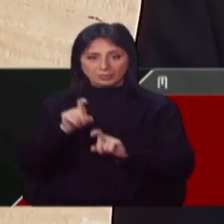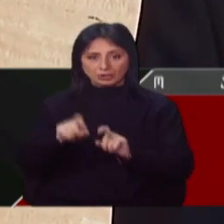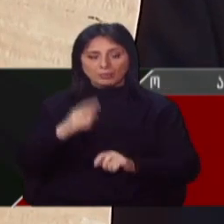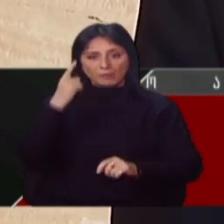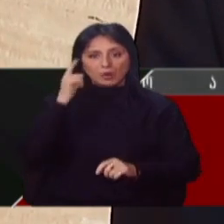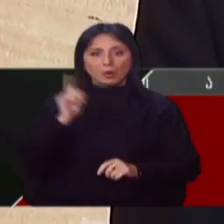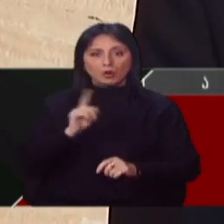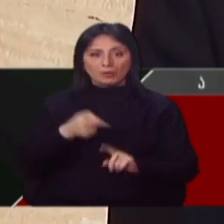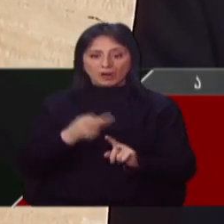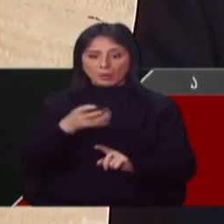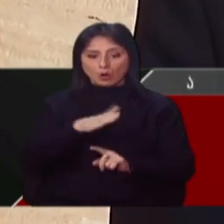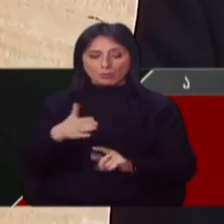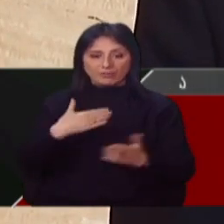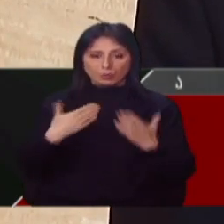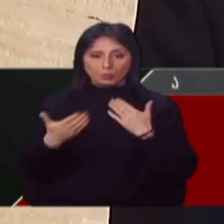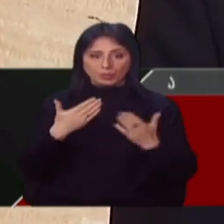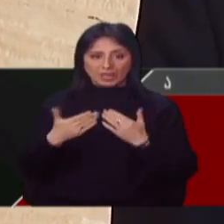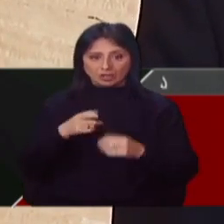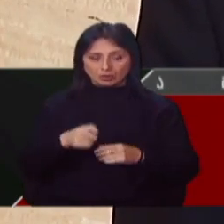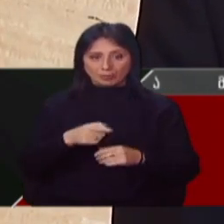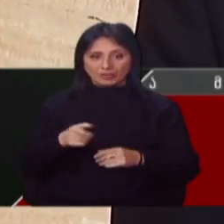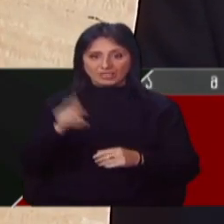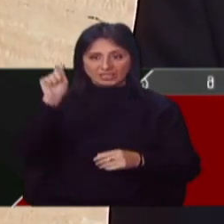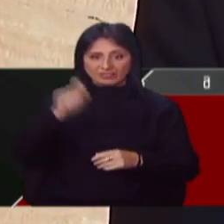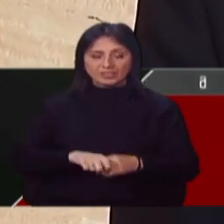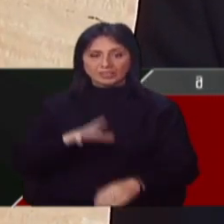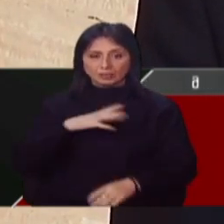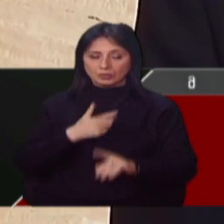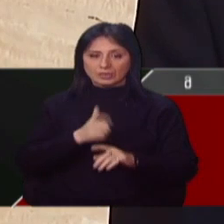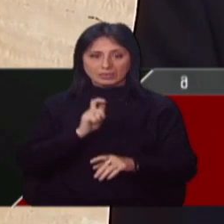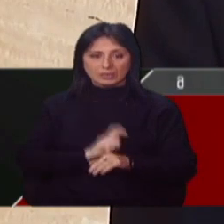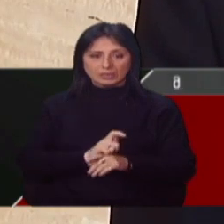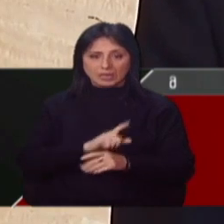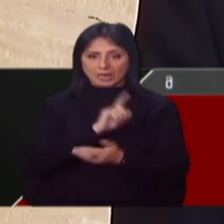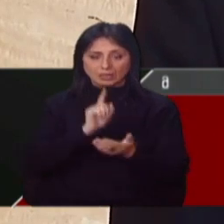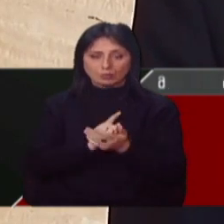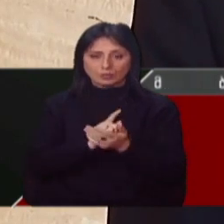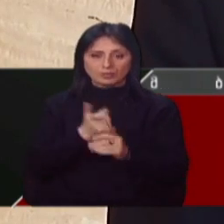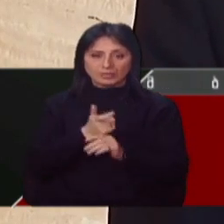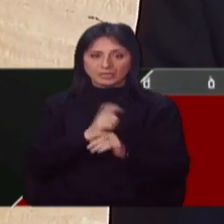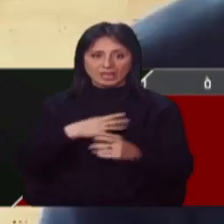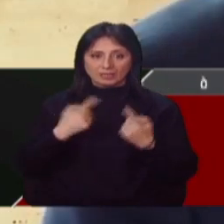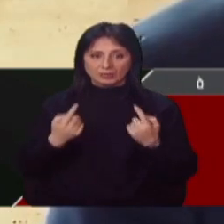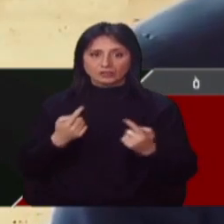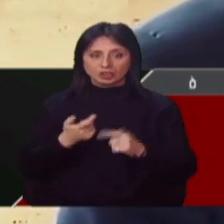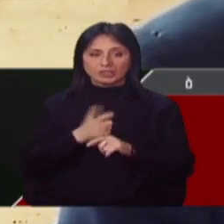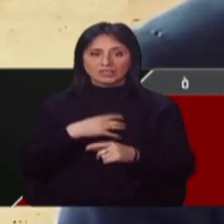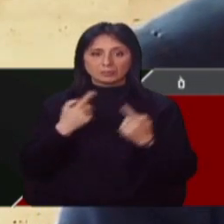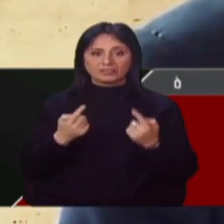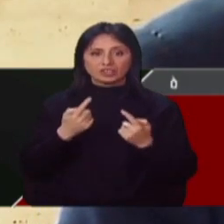და ვფიქრობ რომ ამ ორმხრი ურთიერთობებისთვის ეს ვიზიტი იყო ძალიან აუცილებელი და ძალიან მნიშვნელოვანიძავითვიი